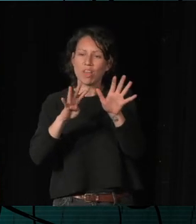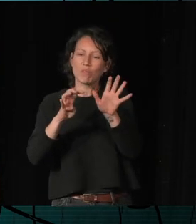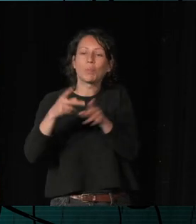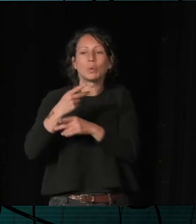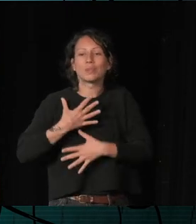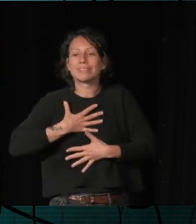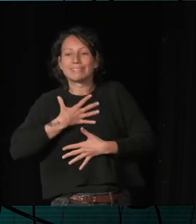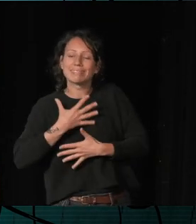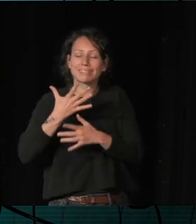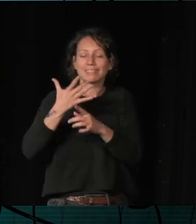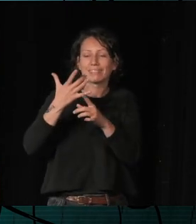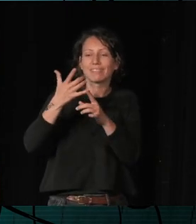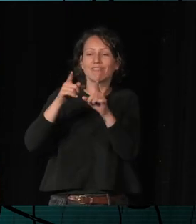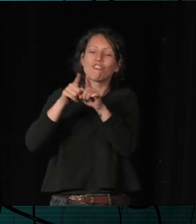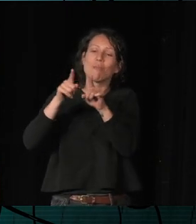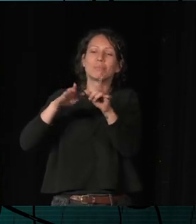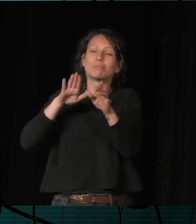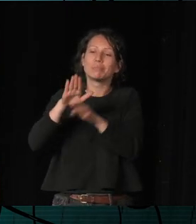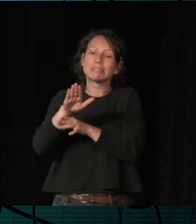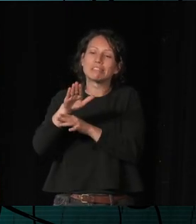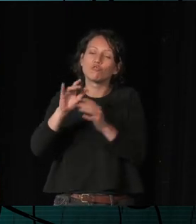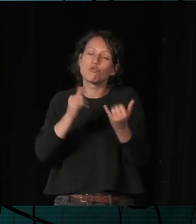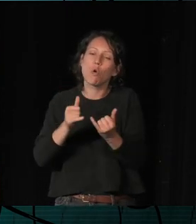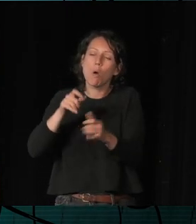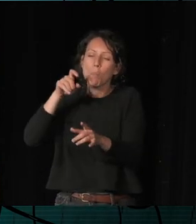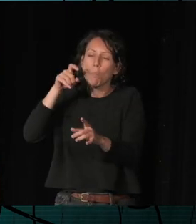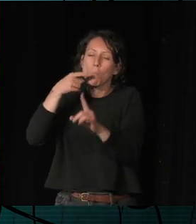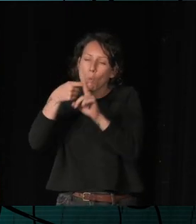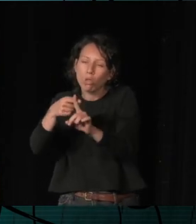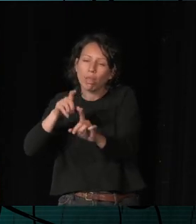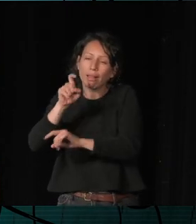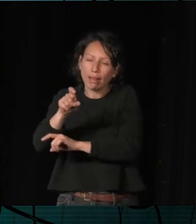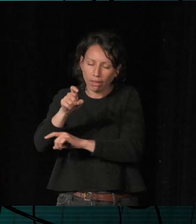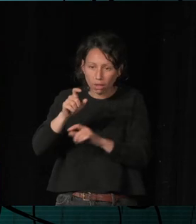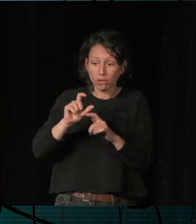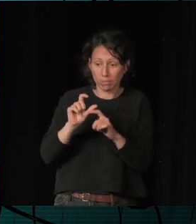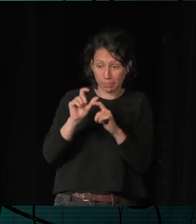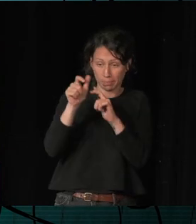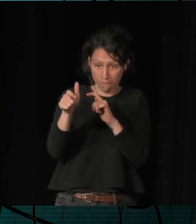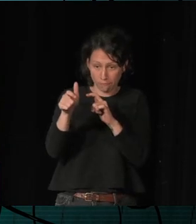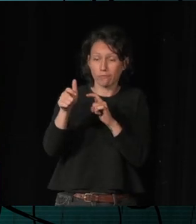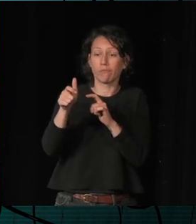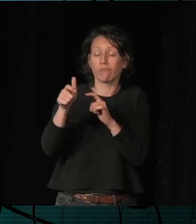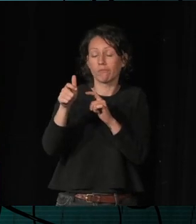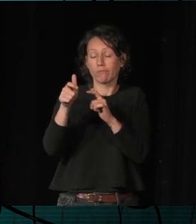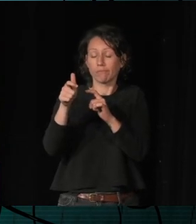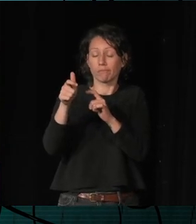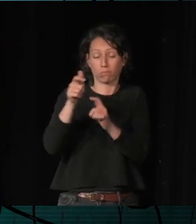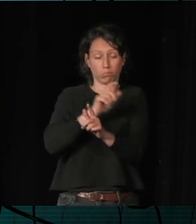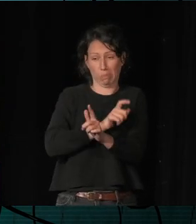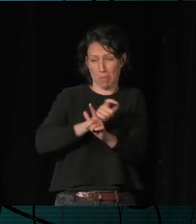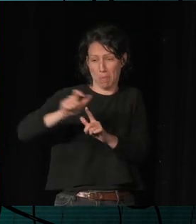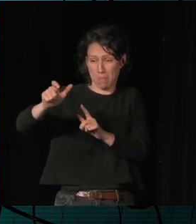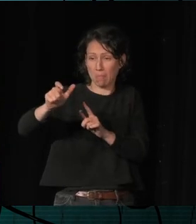aujourd'hui, en général, l'âge d'or du point and click. Mais je pense qu'il y a eu une forme d'accélération de la prise de pouvoir de